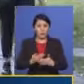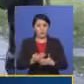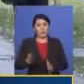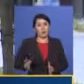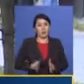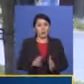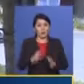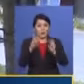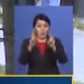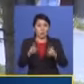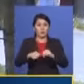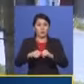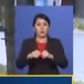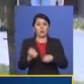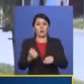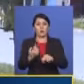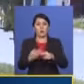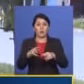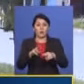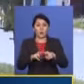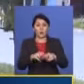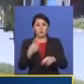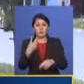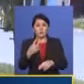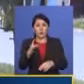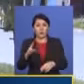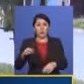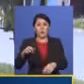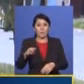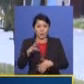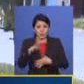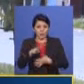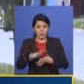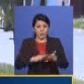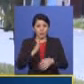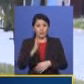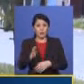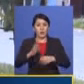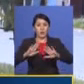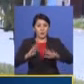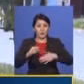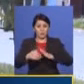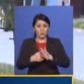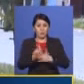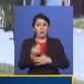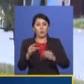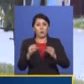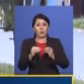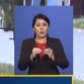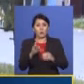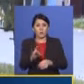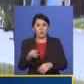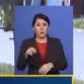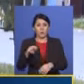жүрісі қағидаларын бұзу фактісі бойынша 2 айлық есептік көрсеткіш көлемінде айыппұл салынады. Ал оқиға қайталанатын болса, 10